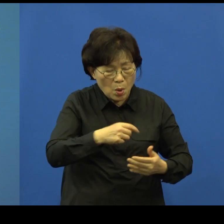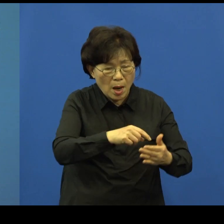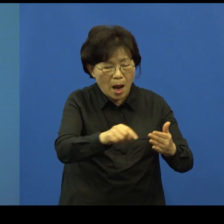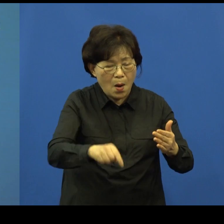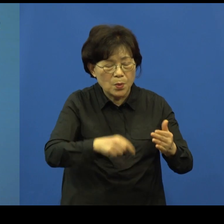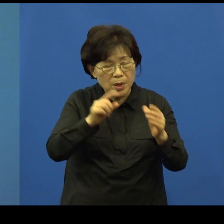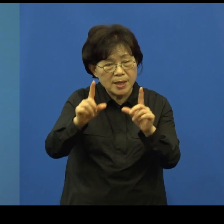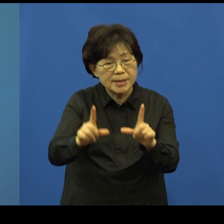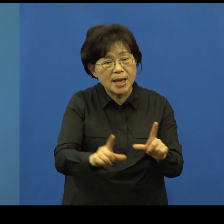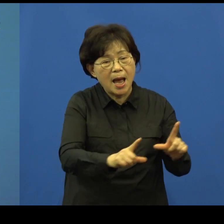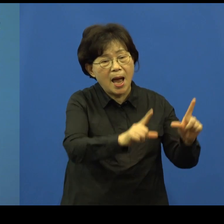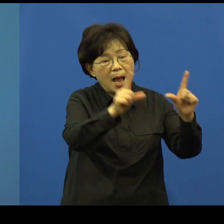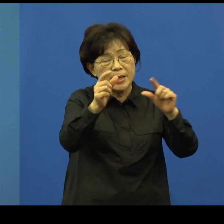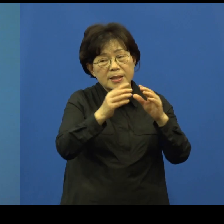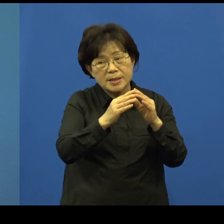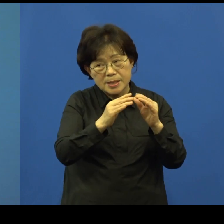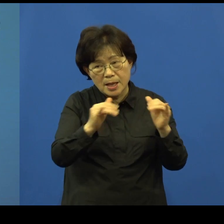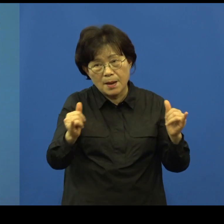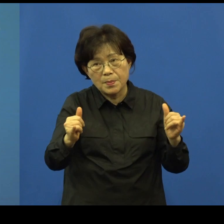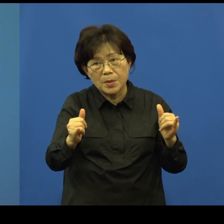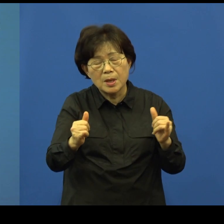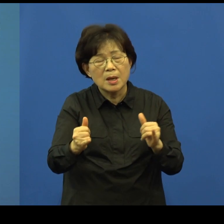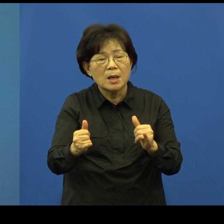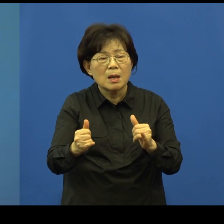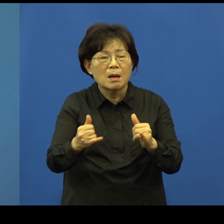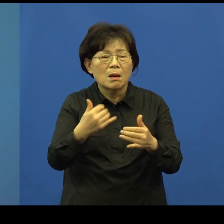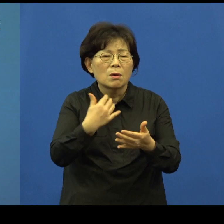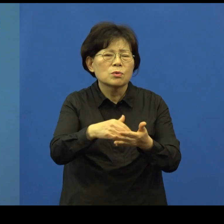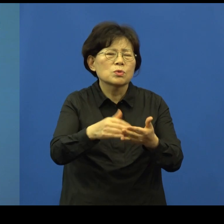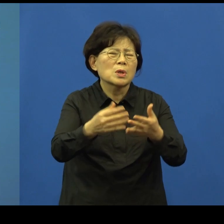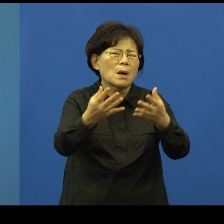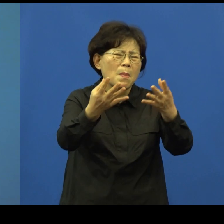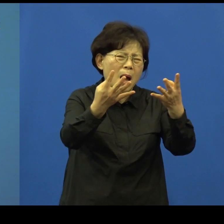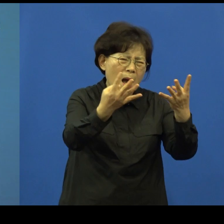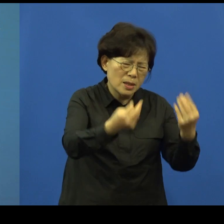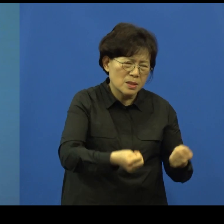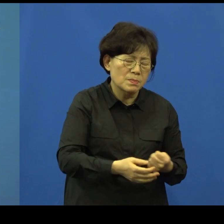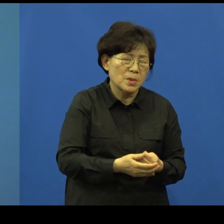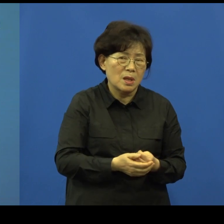살아가는 사람들이 너무너무 많아요. 너무너무 많아요.